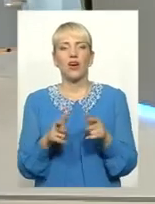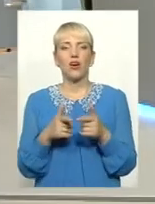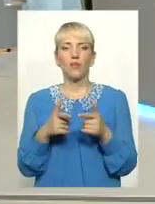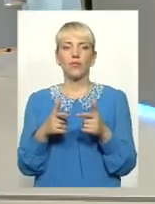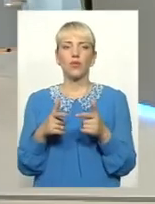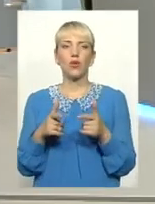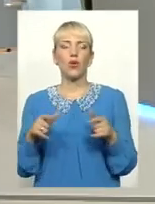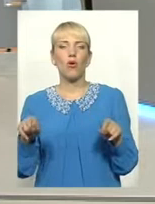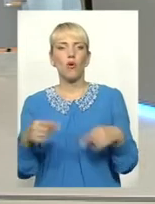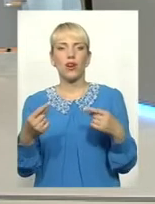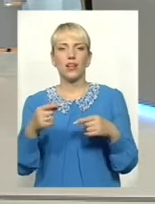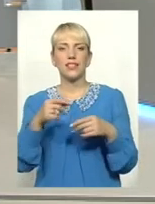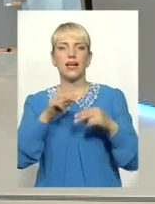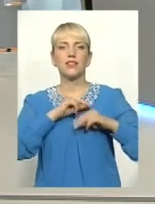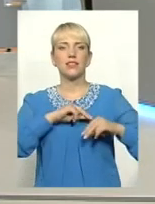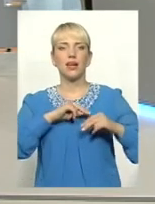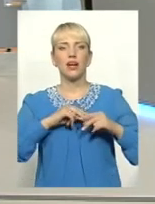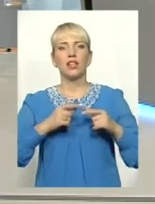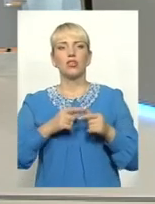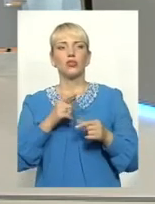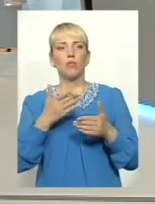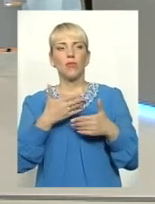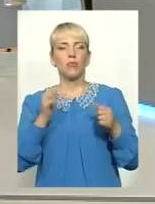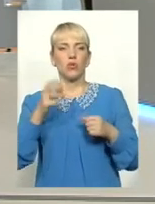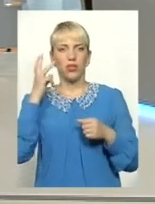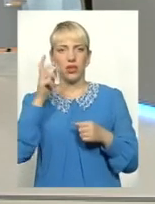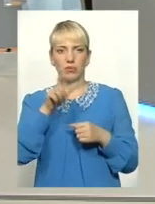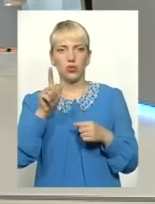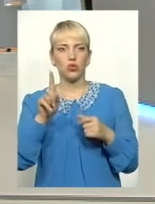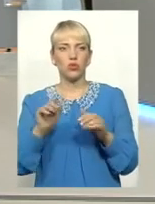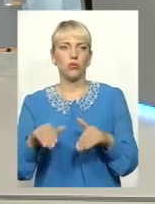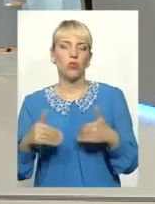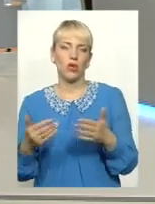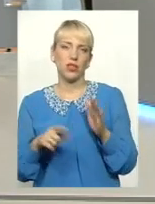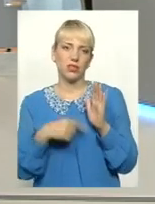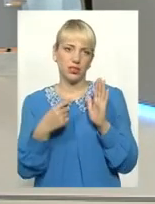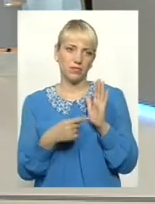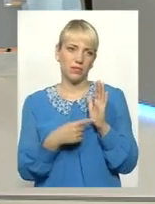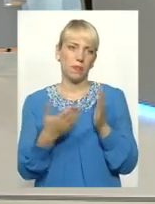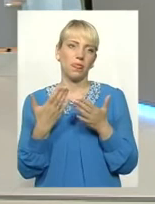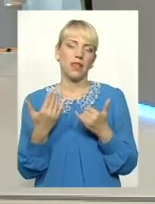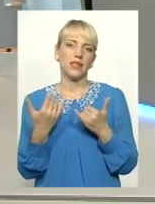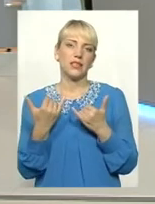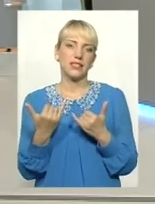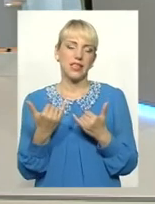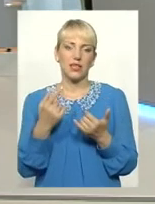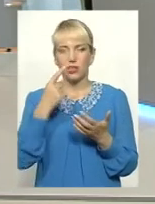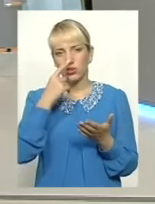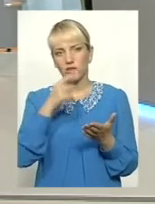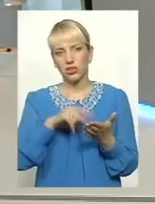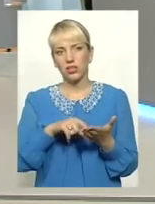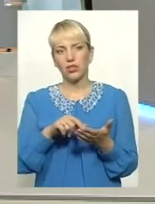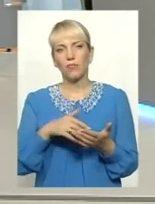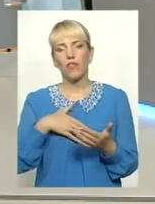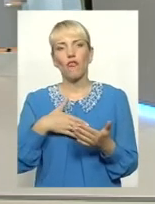щоб ми могли зараз навіть хмельничанам нашим порадити щось? Ми зараз трошечки торкнемося саме от